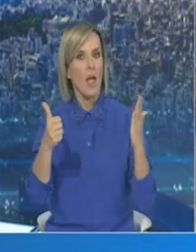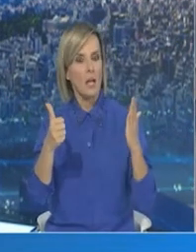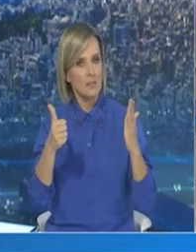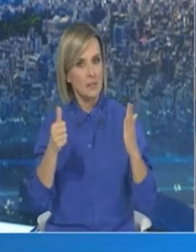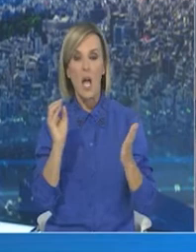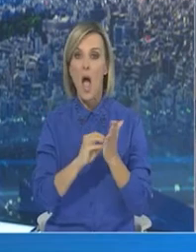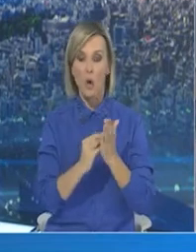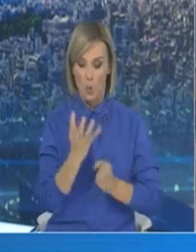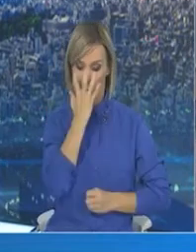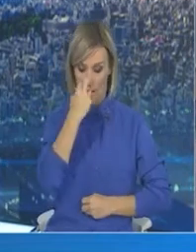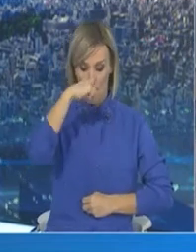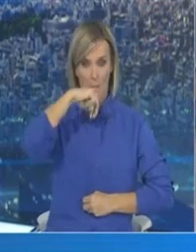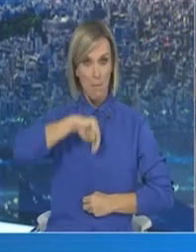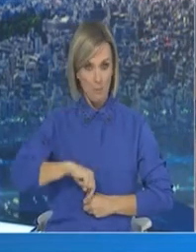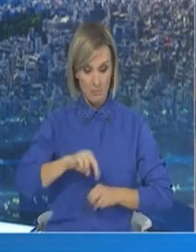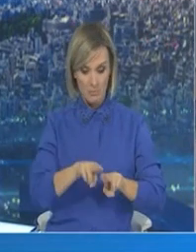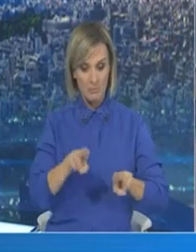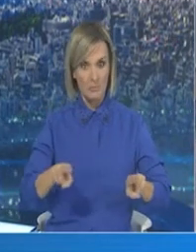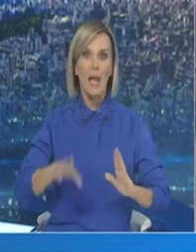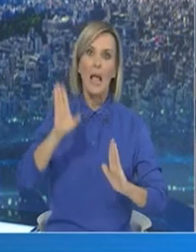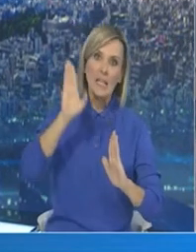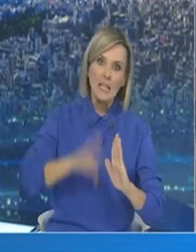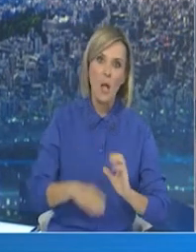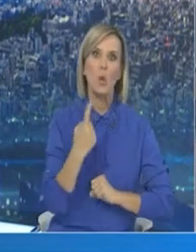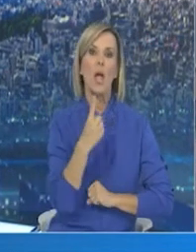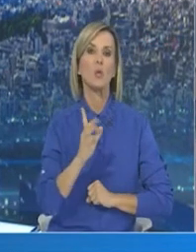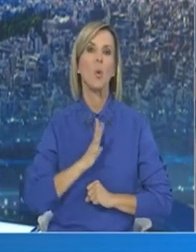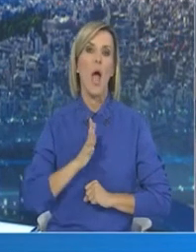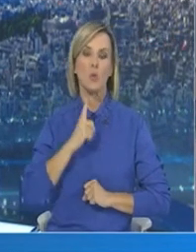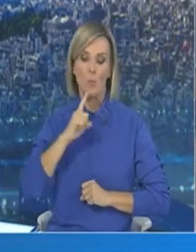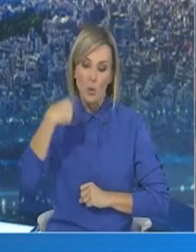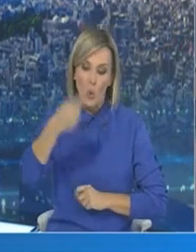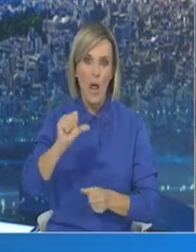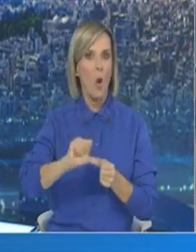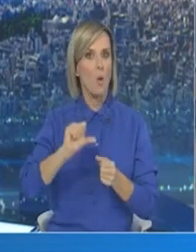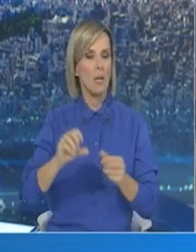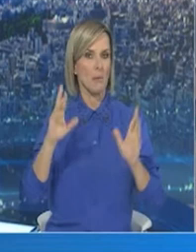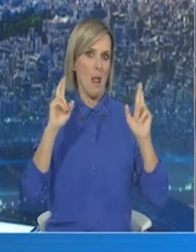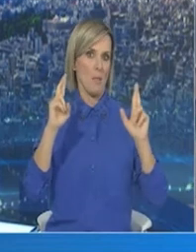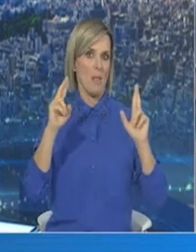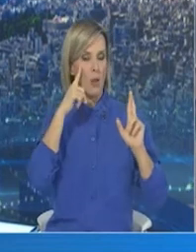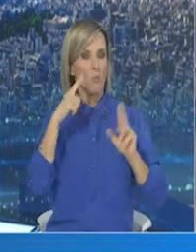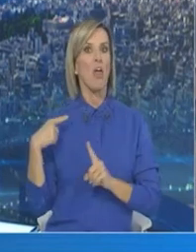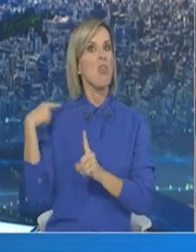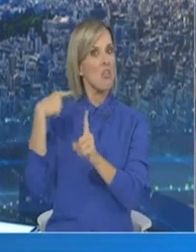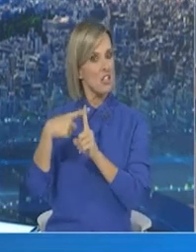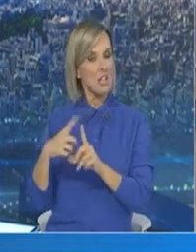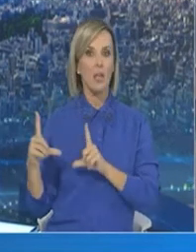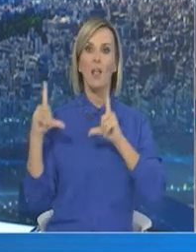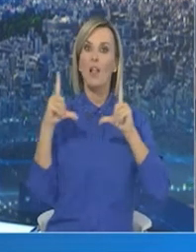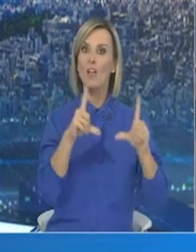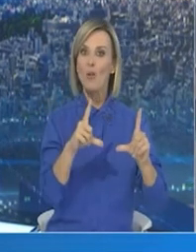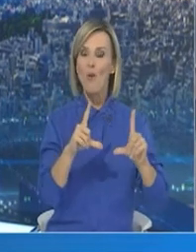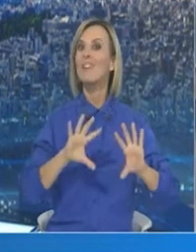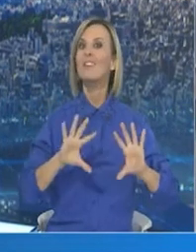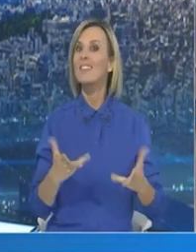διασωληνωμένων ασθενών κάτω από τους 100 στην επικράτεια μέσα στον επόμενο μήνα. Όλη αυτή η θετική εικόνα οφείλεται κατά